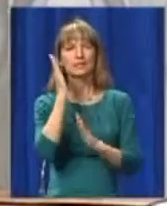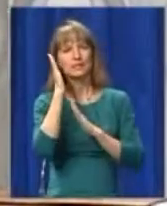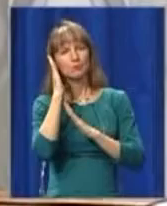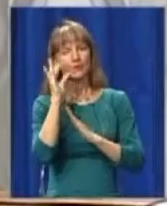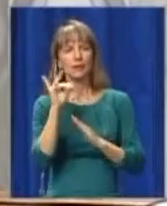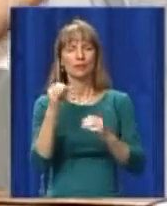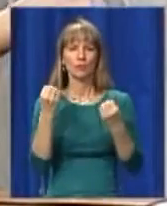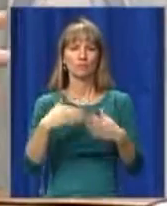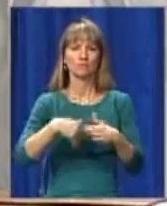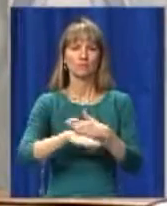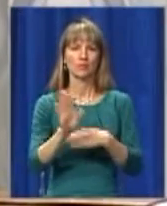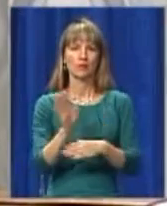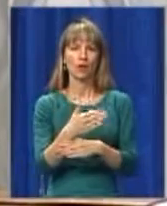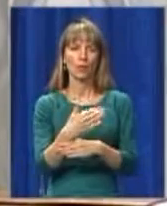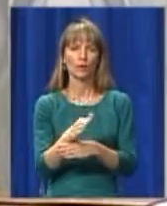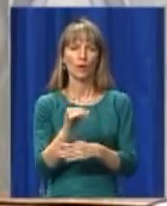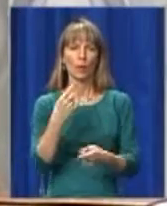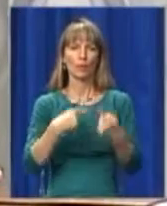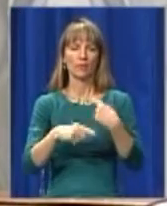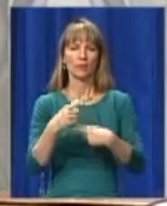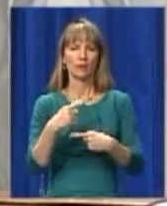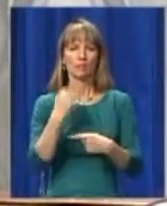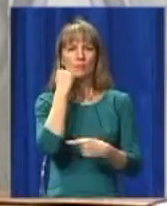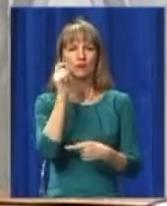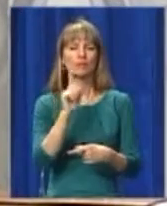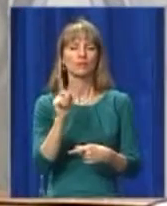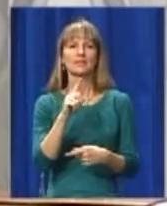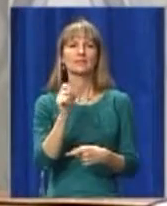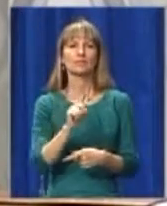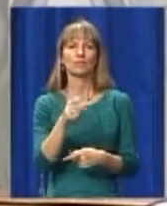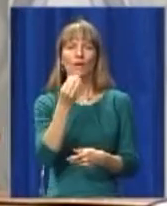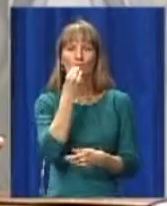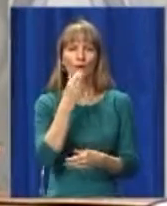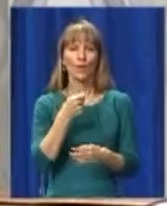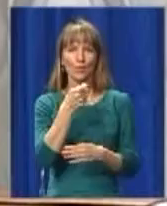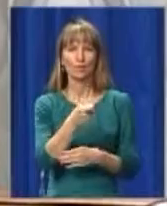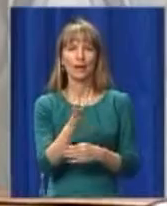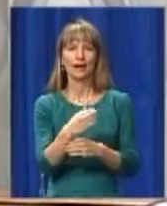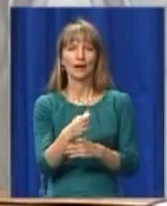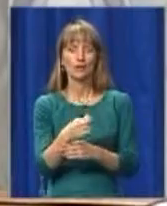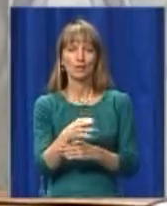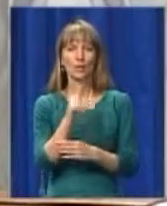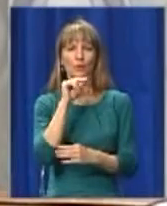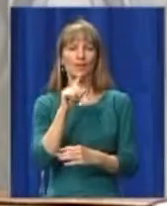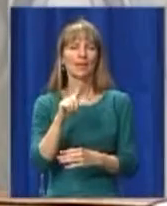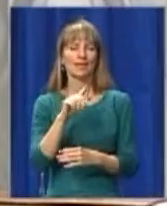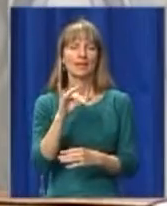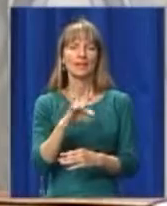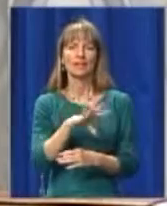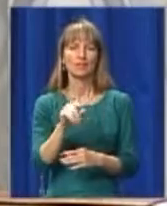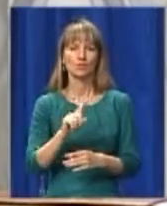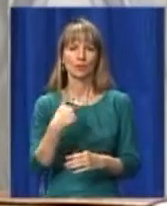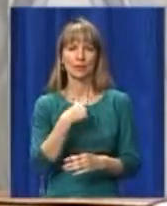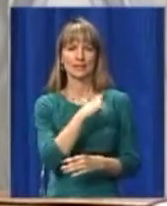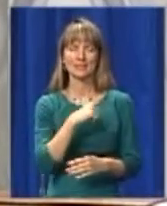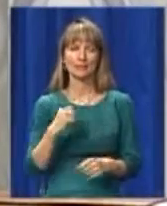просто выходит на улицу, проветривается и опять возвращается. Бабушка говорит: за что мы ему кормим уткой? рыбой и всем, чем, ну, как бы, тем, чем